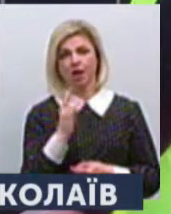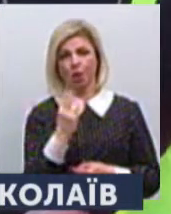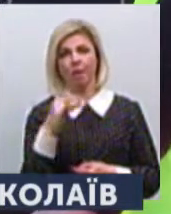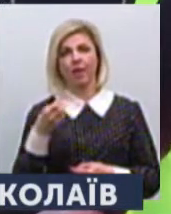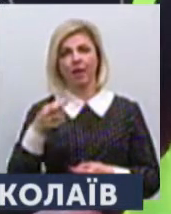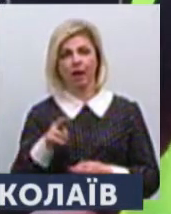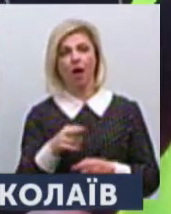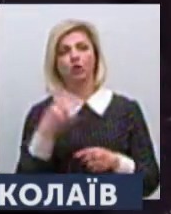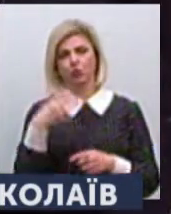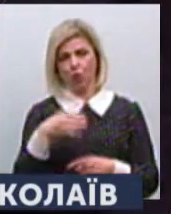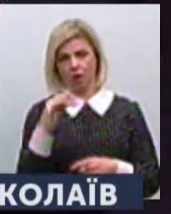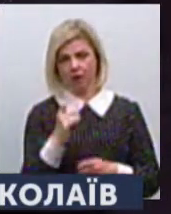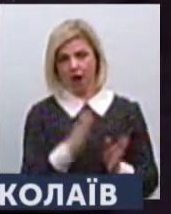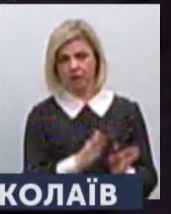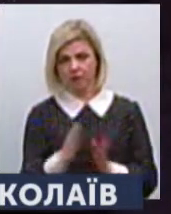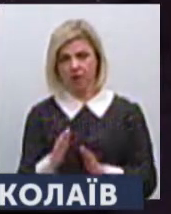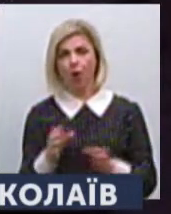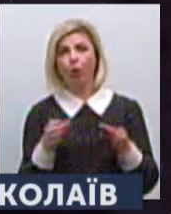40-ве. Учасників розбили на